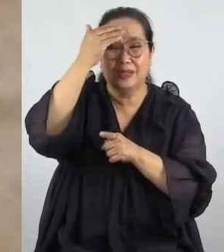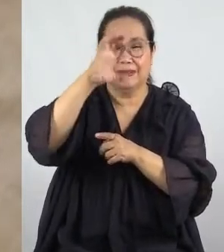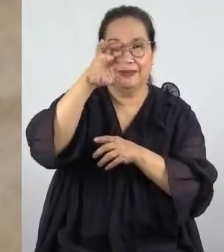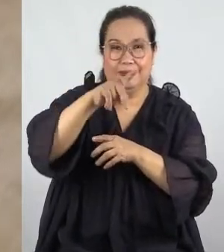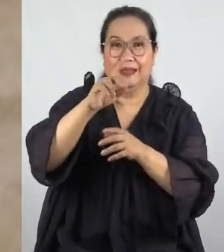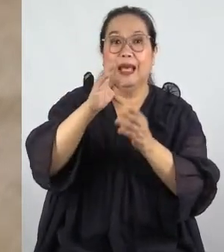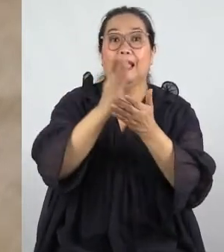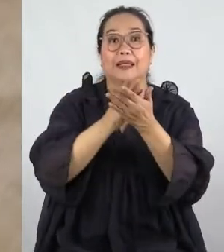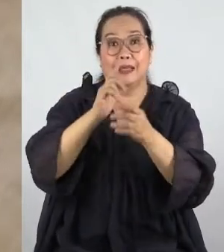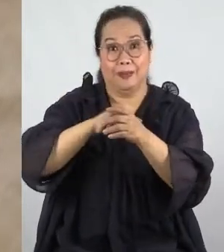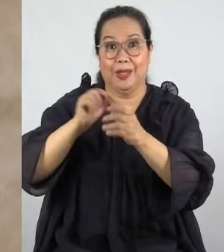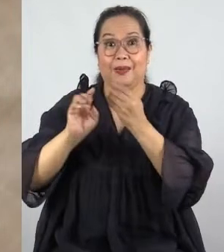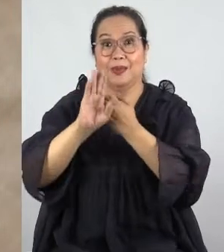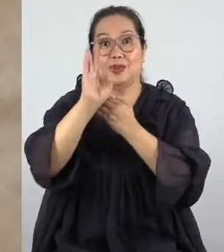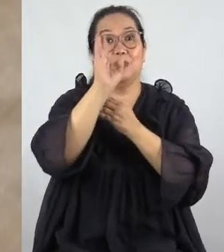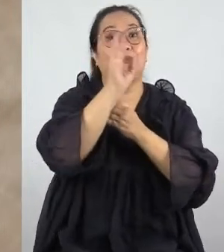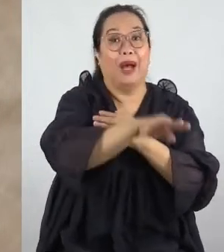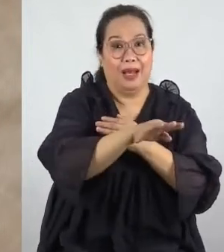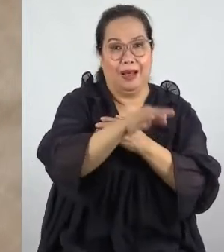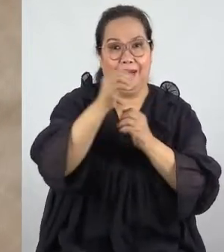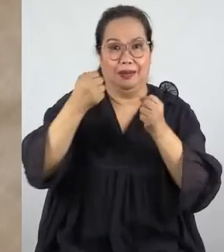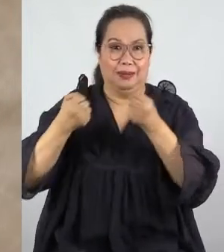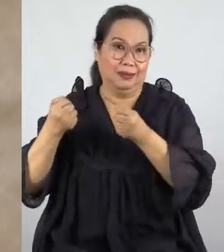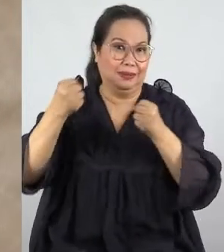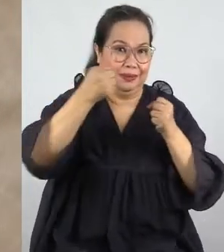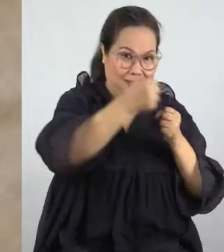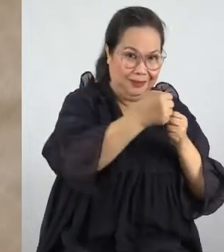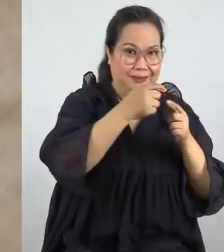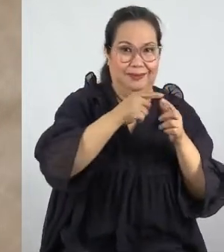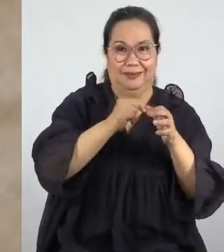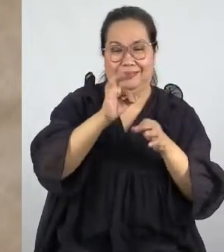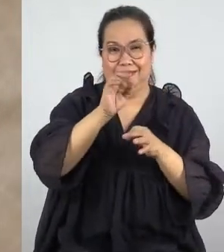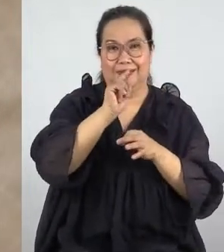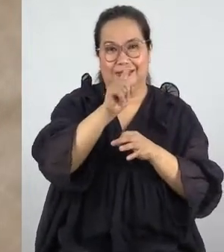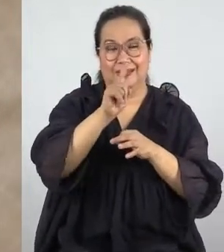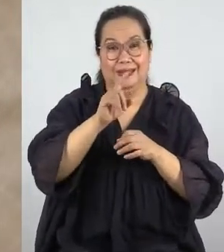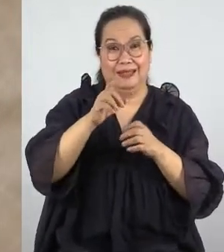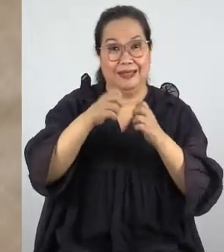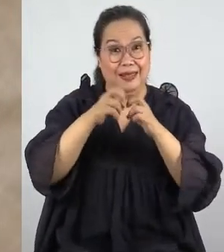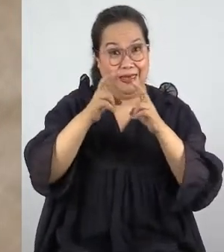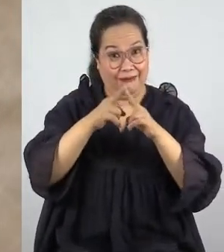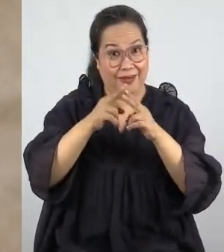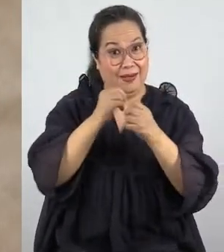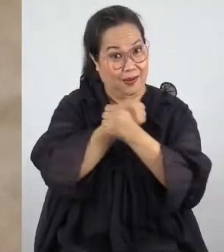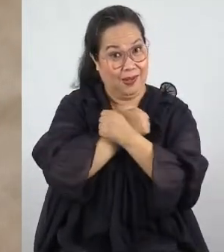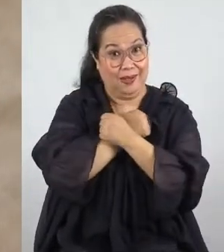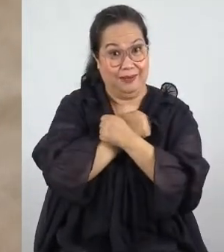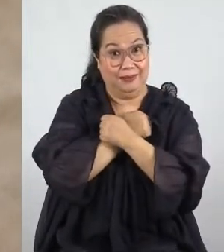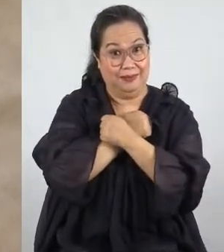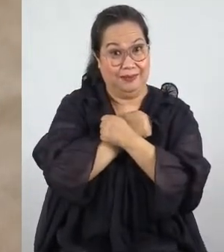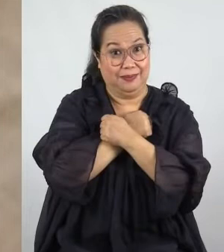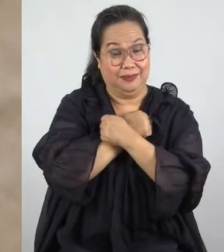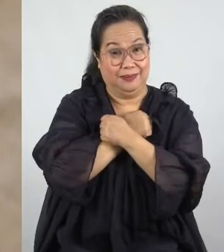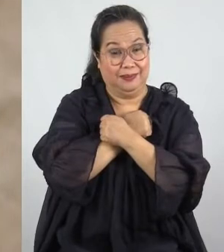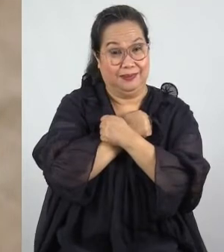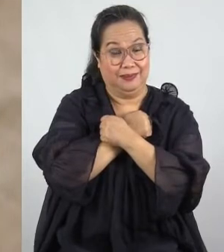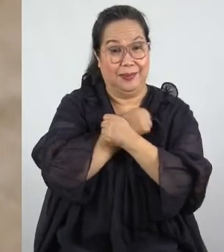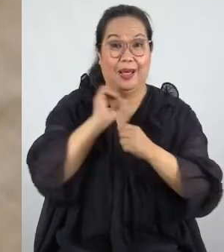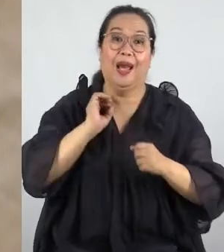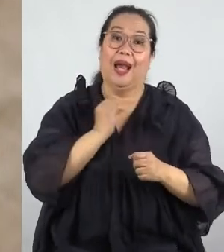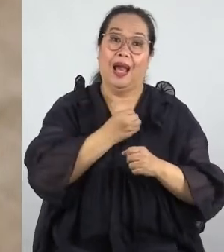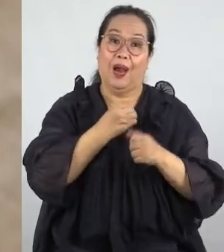Minsan, binabalikan pa natin. Kung minsan, kahit mga mahal natin sa buhay, ang